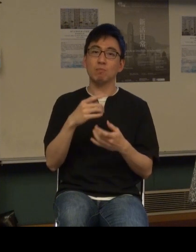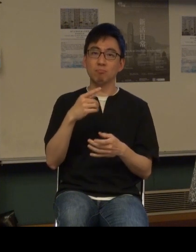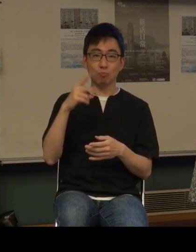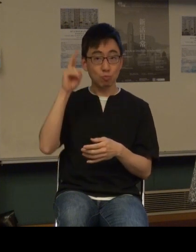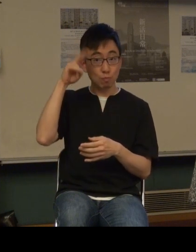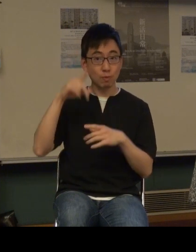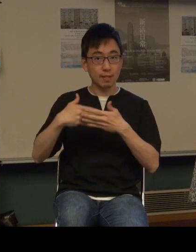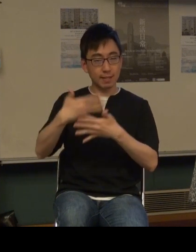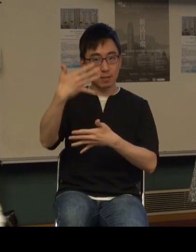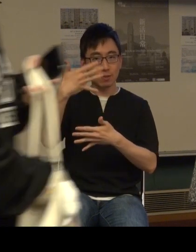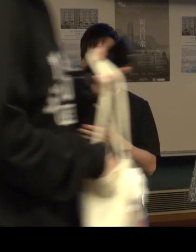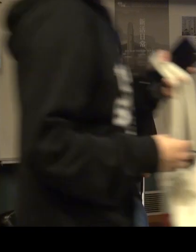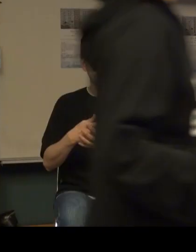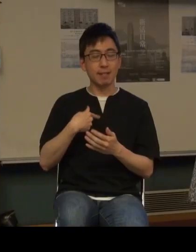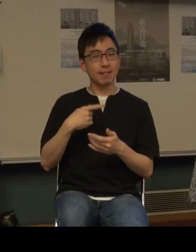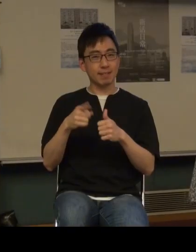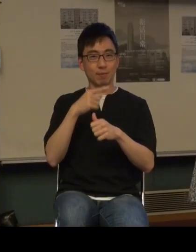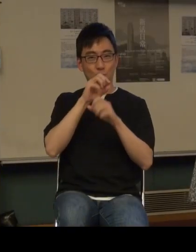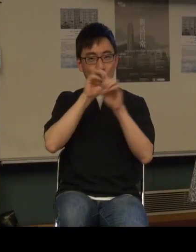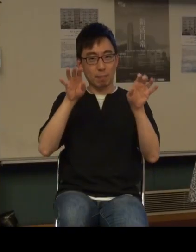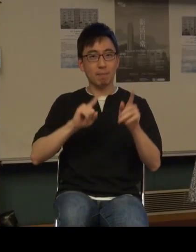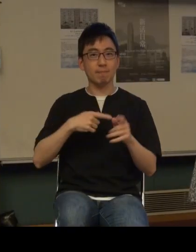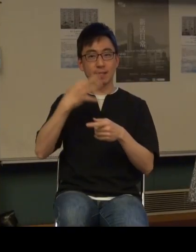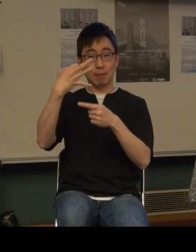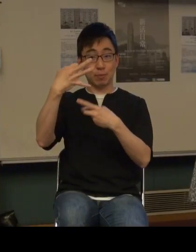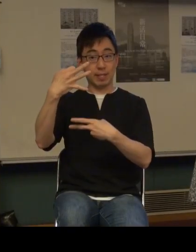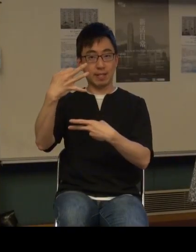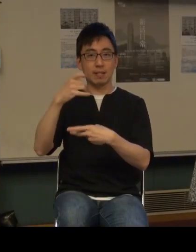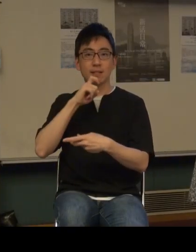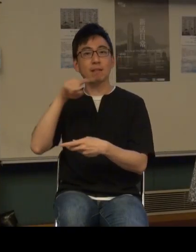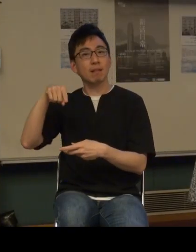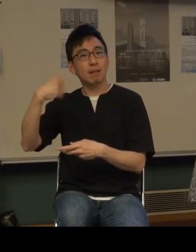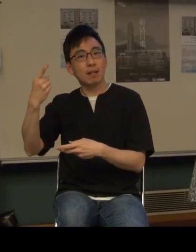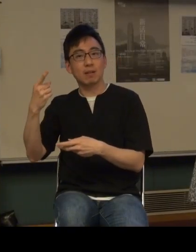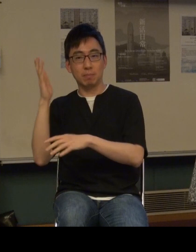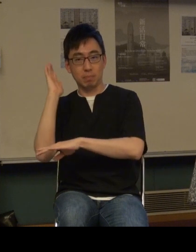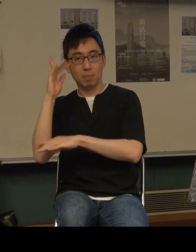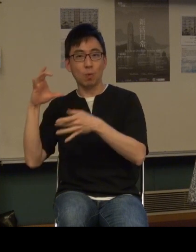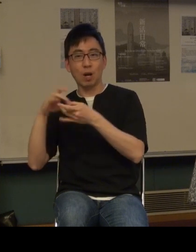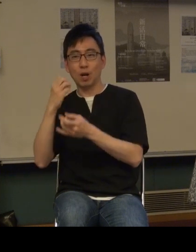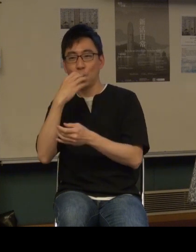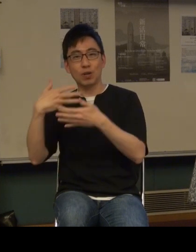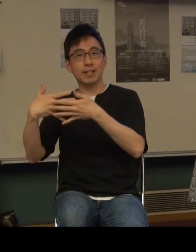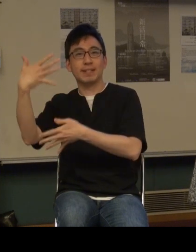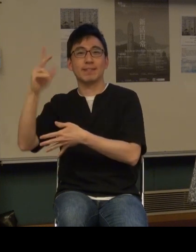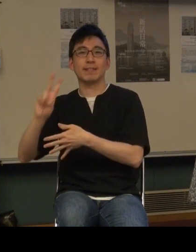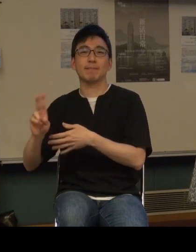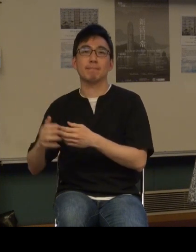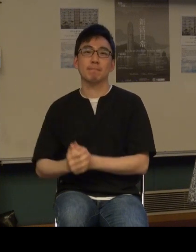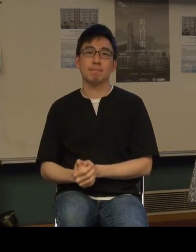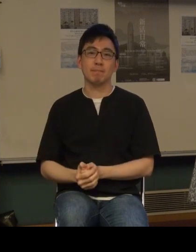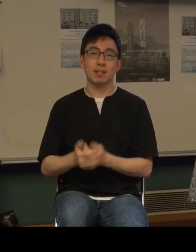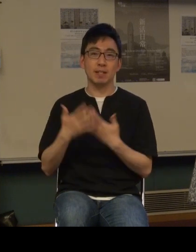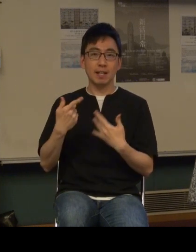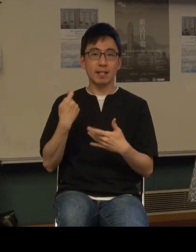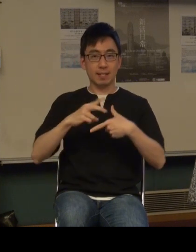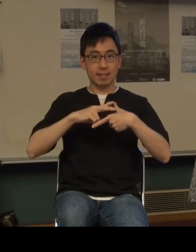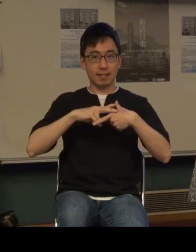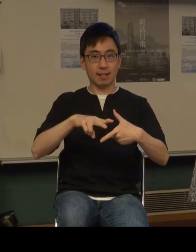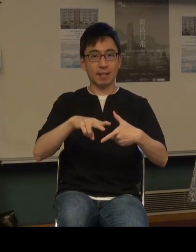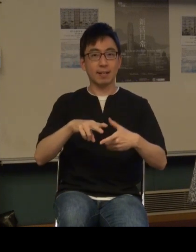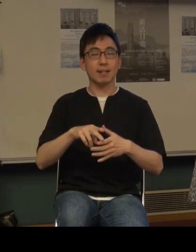咁嚟緊都預告定3月2日咧會有另外一講，都係講香港建築嘅。咁我好簡單介紹一下